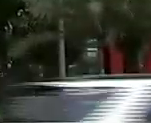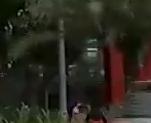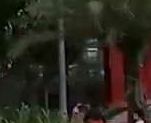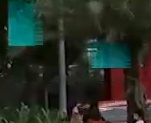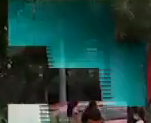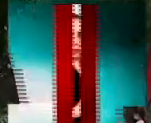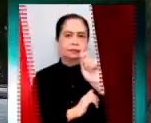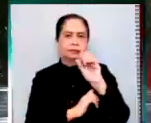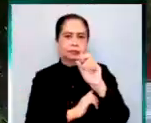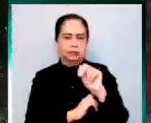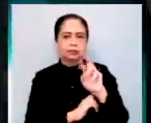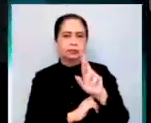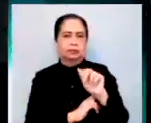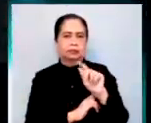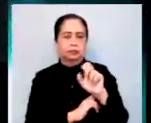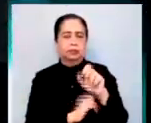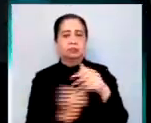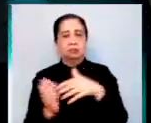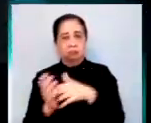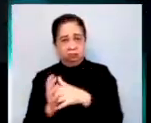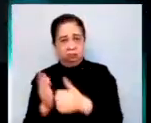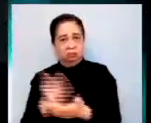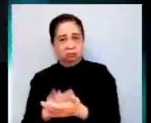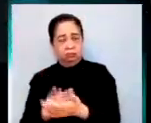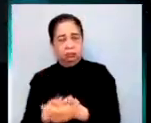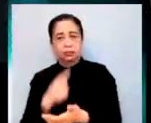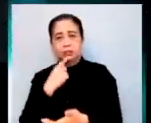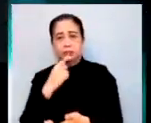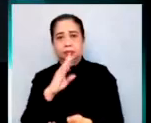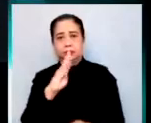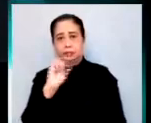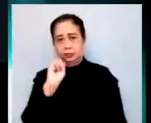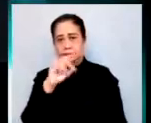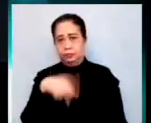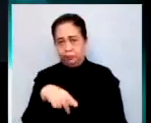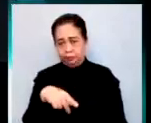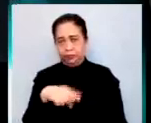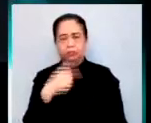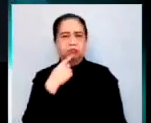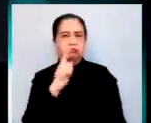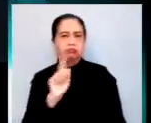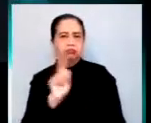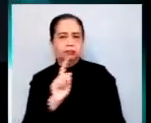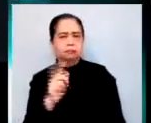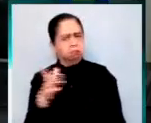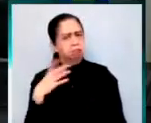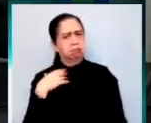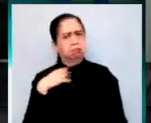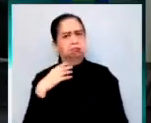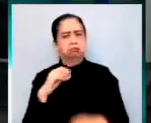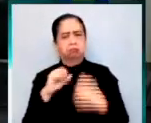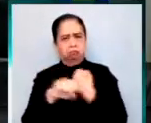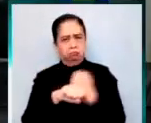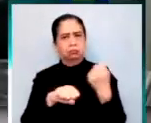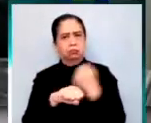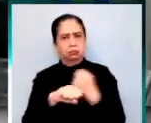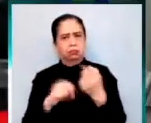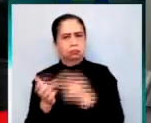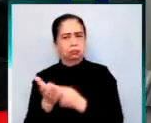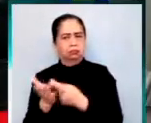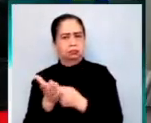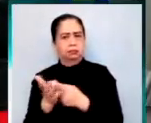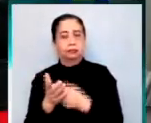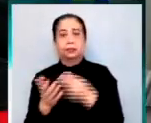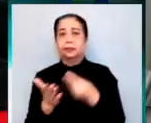gitna ng paghina ng piso, ang sabi ng Bangko Sentral ng Pilipinas o BSP, stable pa rin ang piso. The Philippine currency